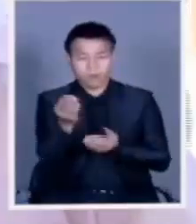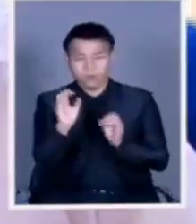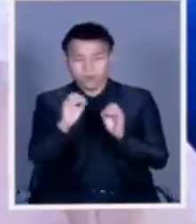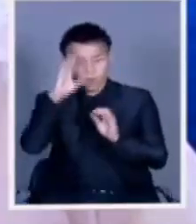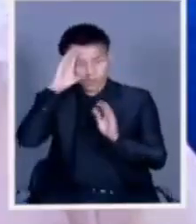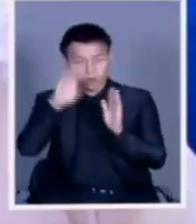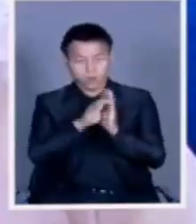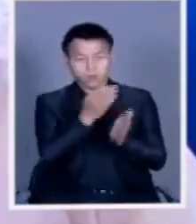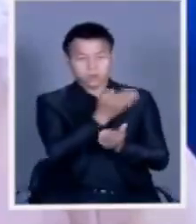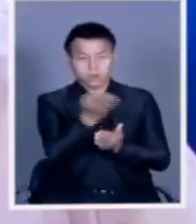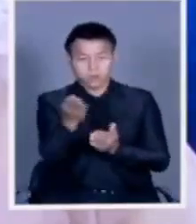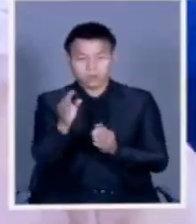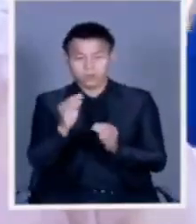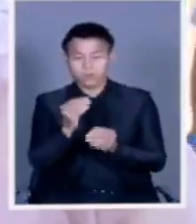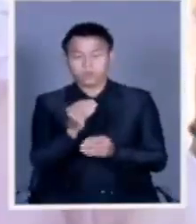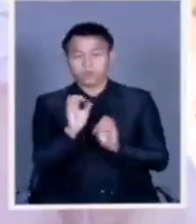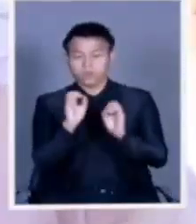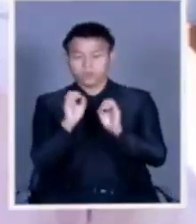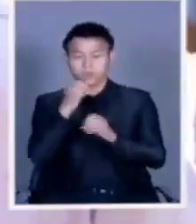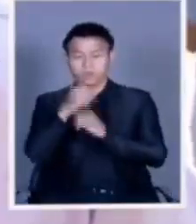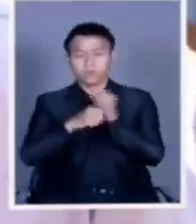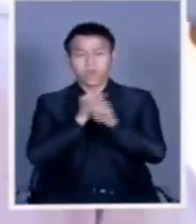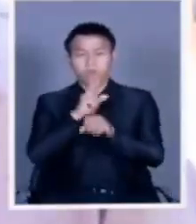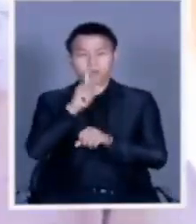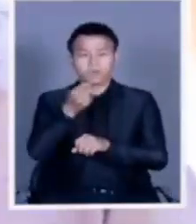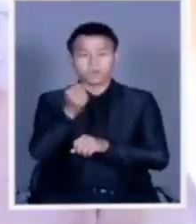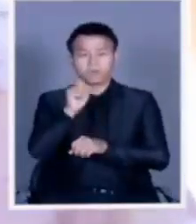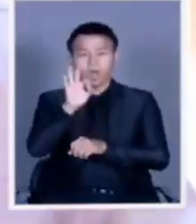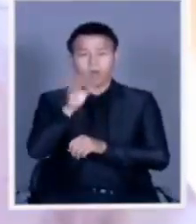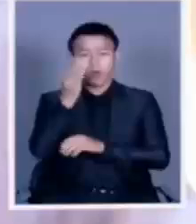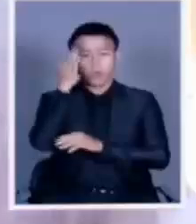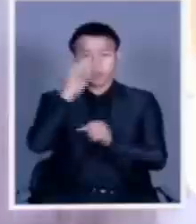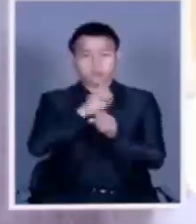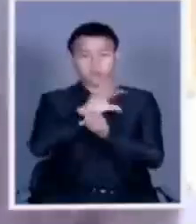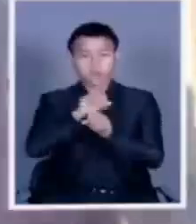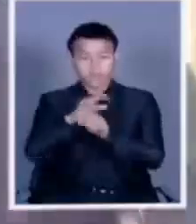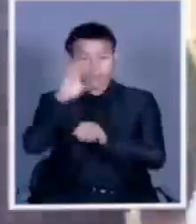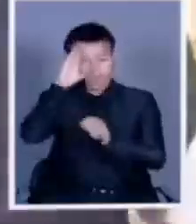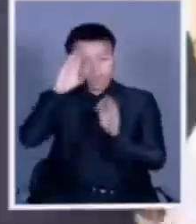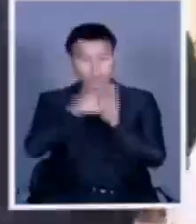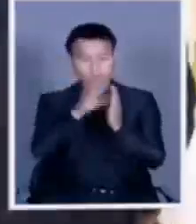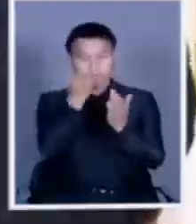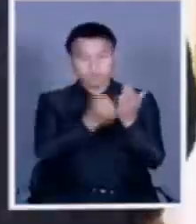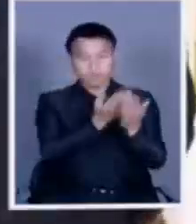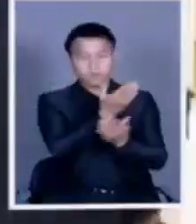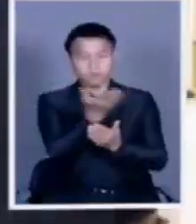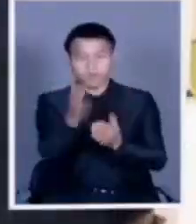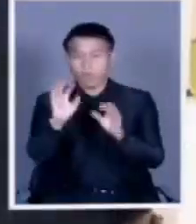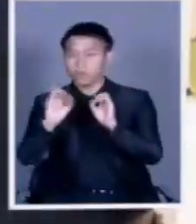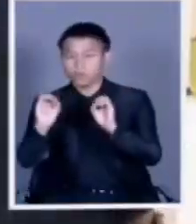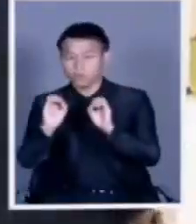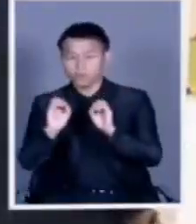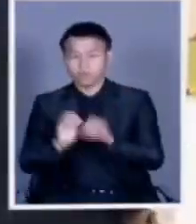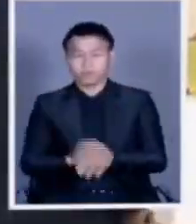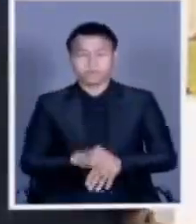2019เนาะโควิดตั้งแต่มาฮอดปี2022พวกเฮาก็ได้สืบต่อการร่ว